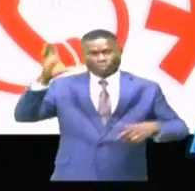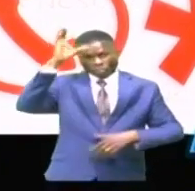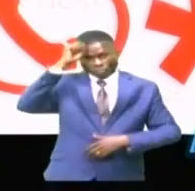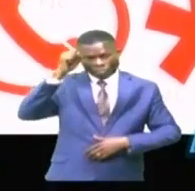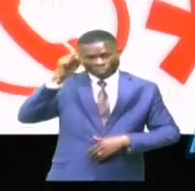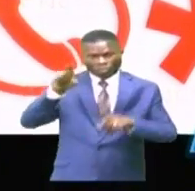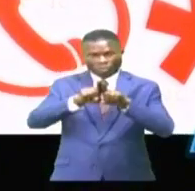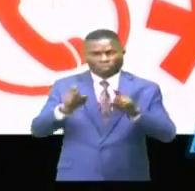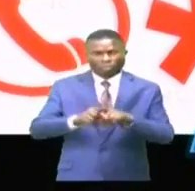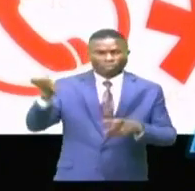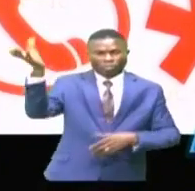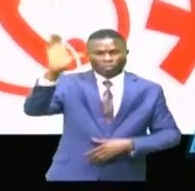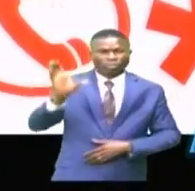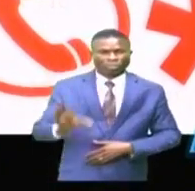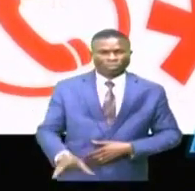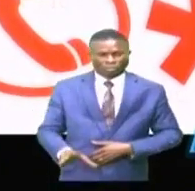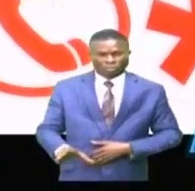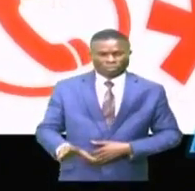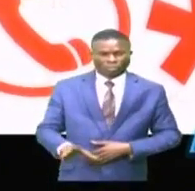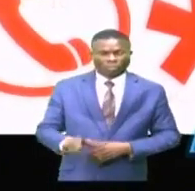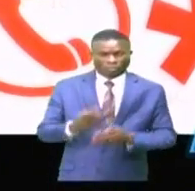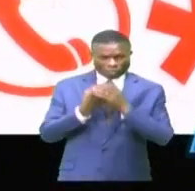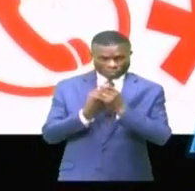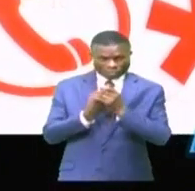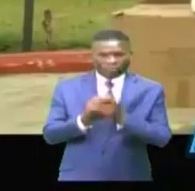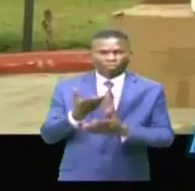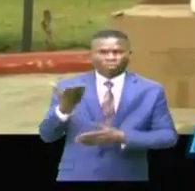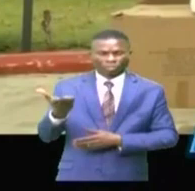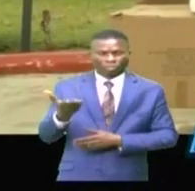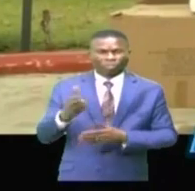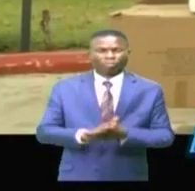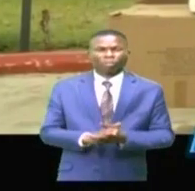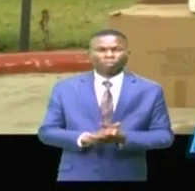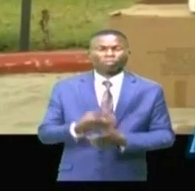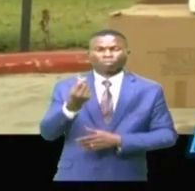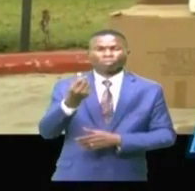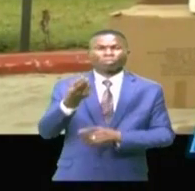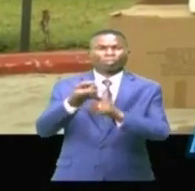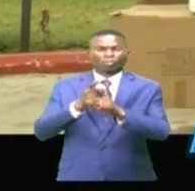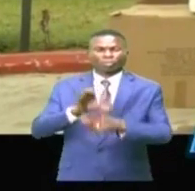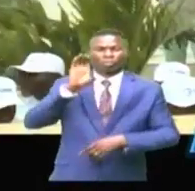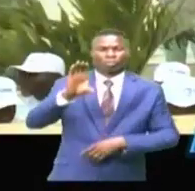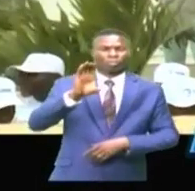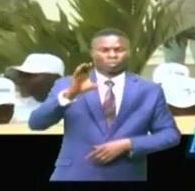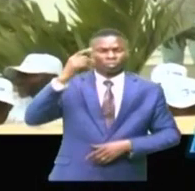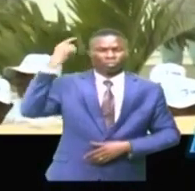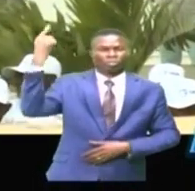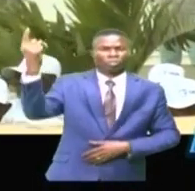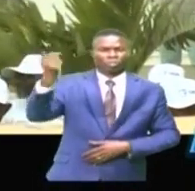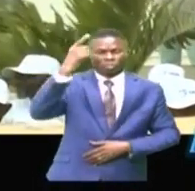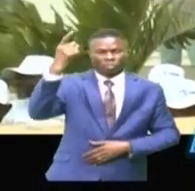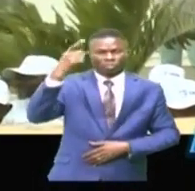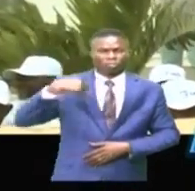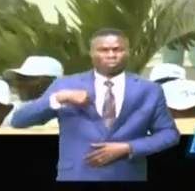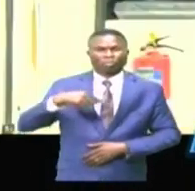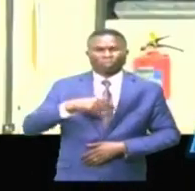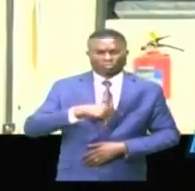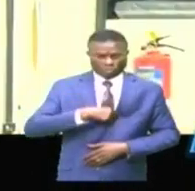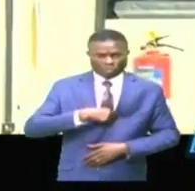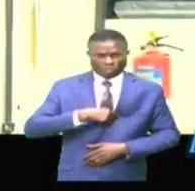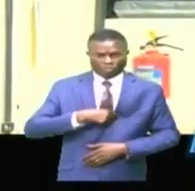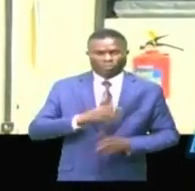et le Congo central dans les prochains mois grâce au financement de la Banque mondiale nous prévoyons aussi